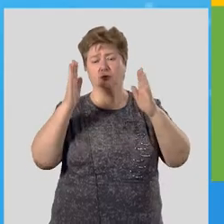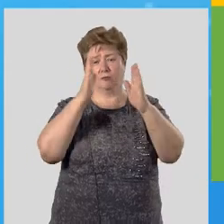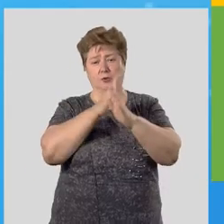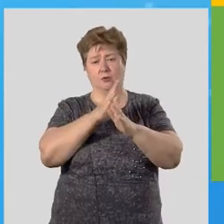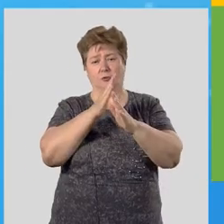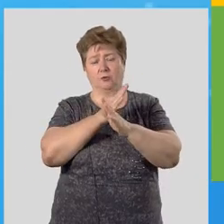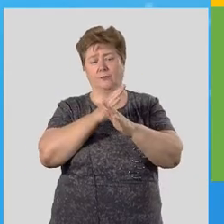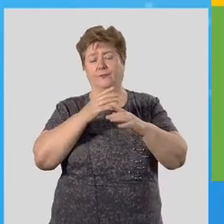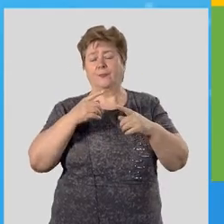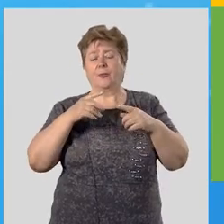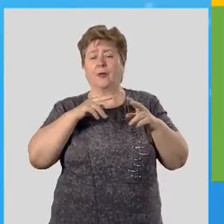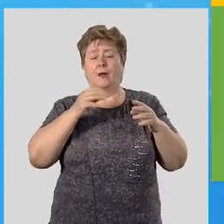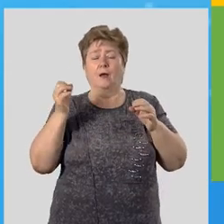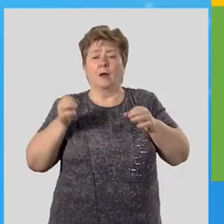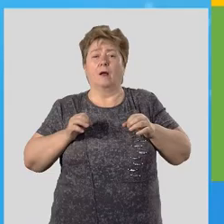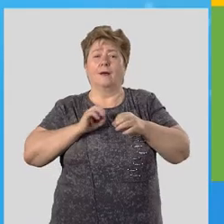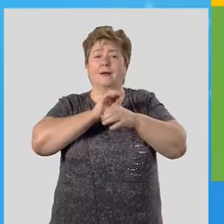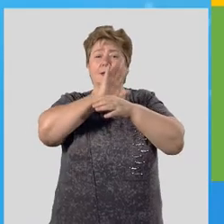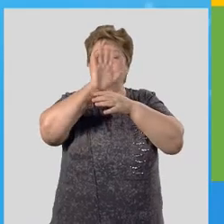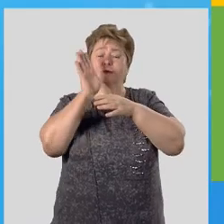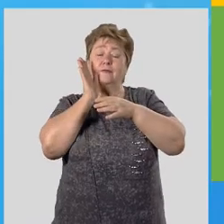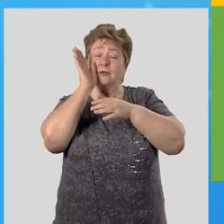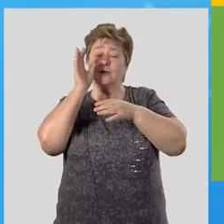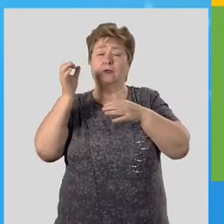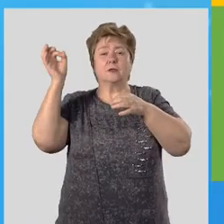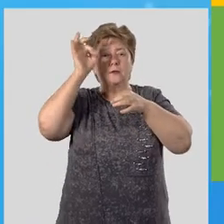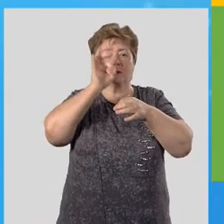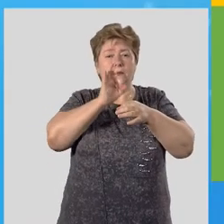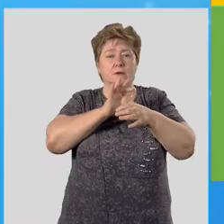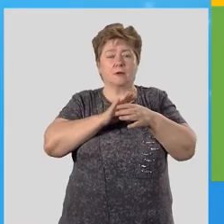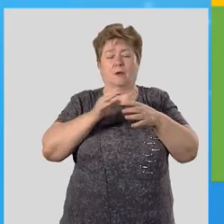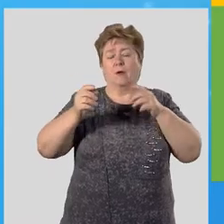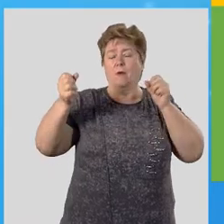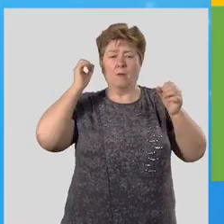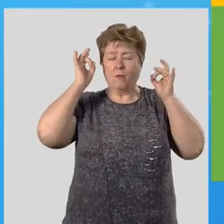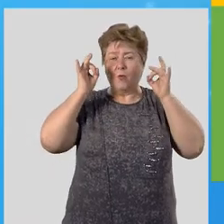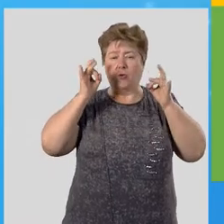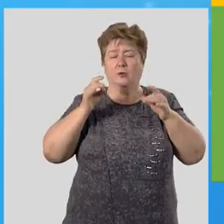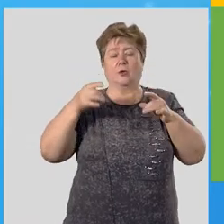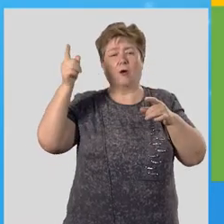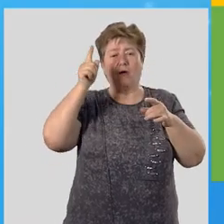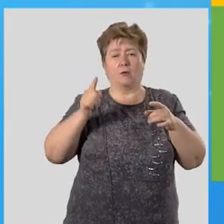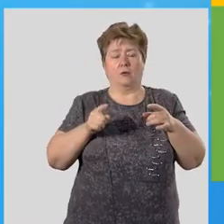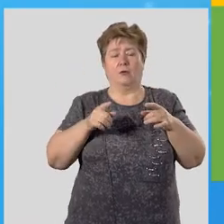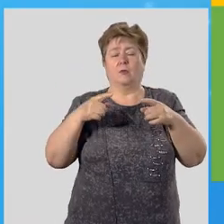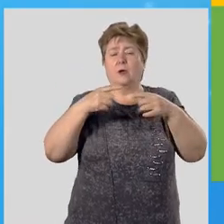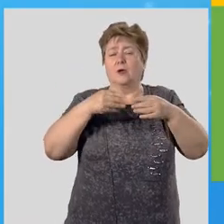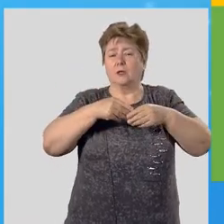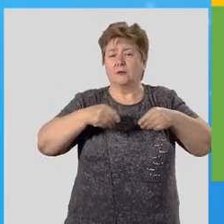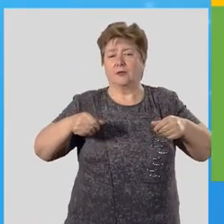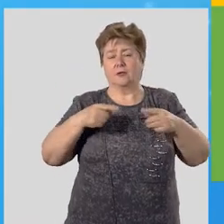природе. Рассвет и закат, молния и гром, растворение